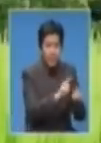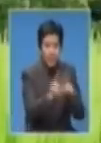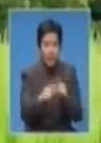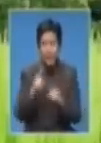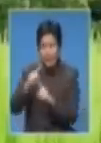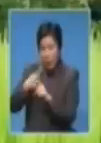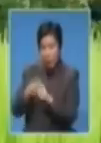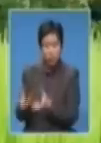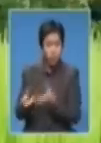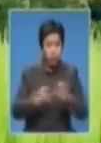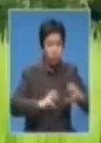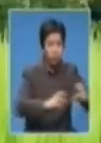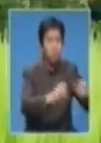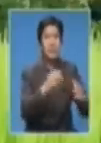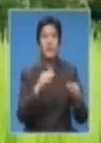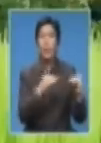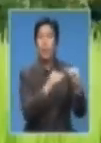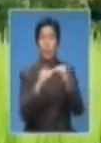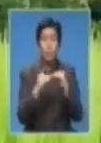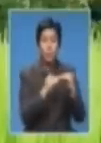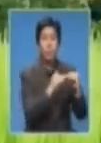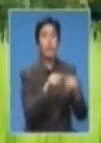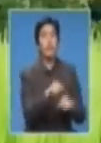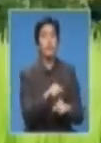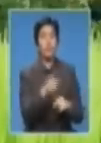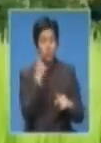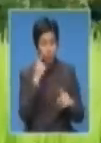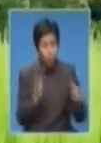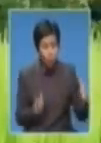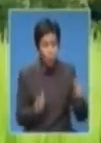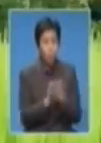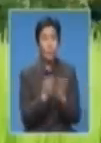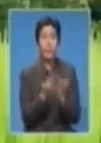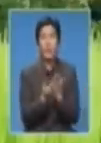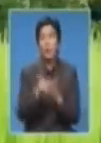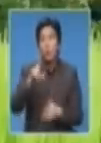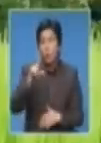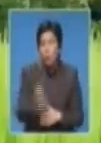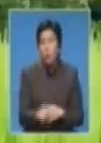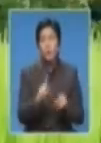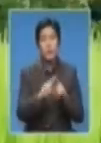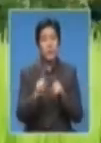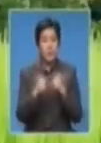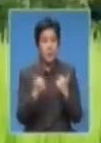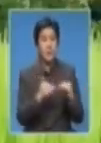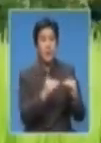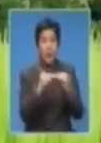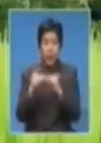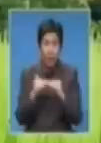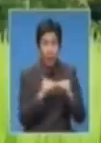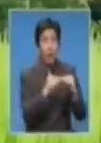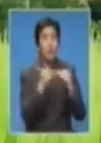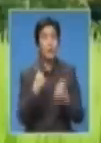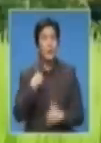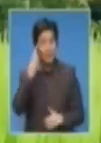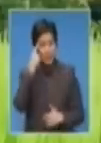ำให้คนที่รับจ้างไถรับจ้างทำอยู่แล้วปัจจุบันเข้ามาร่วมมือกันตรงนี้ราคามันก็เท่าเทียมกันเป็นธรรมนะครับอย่า